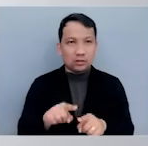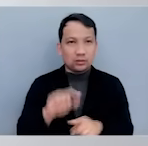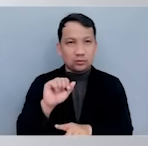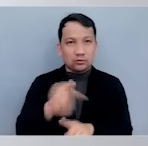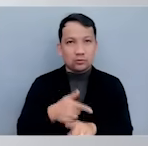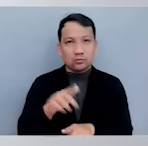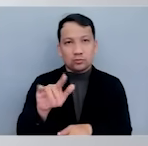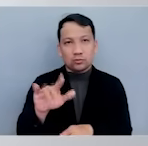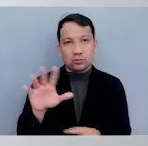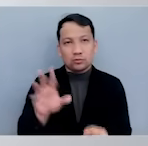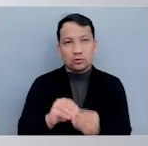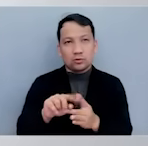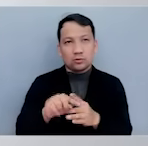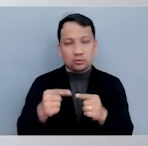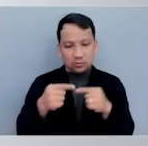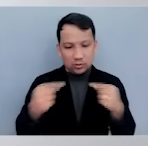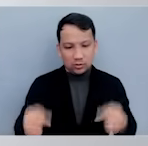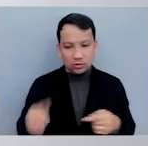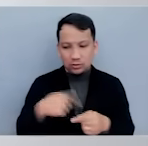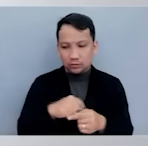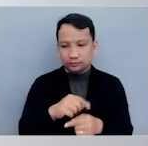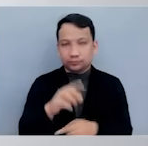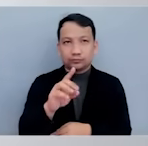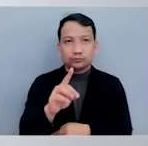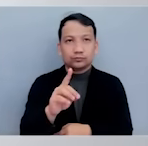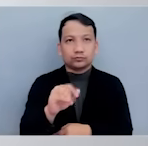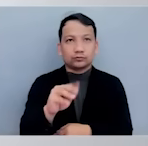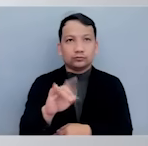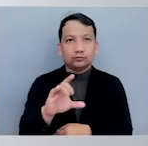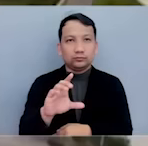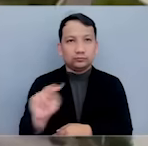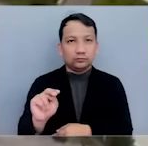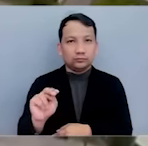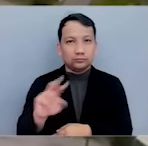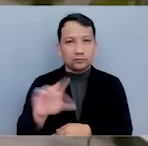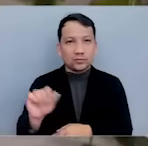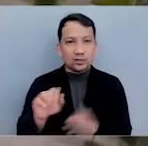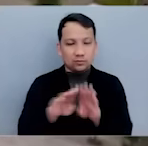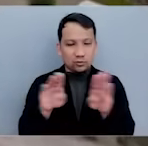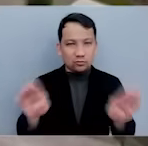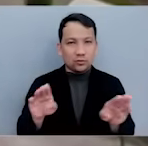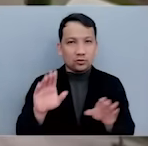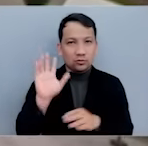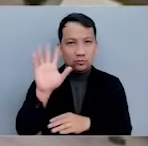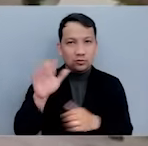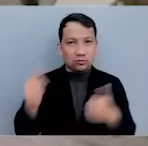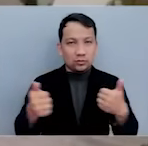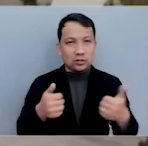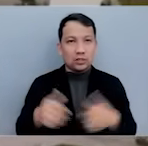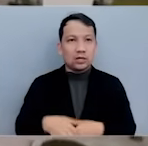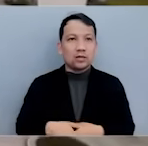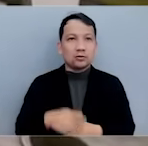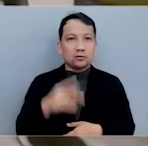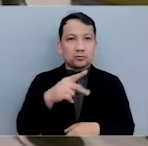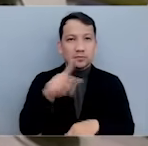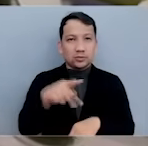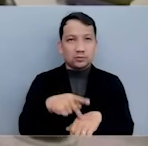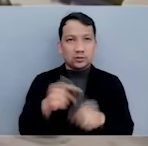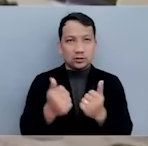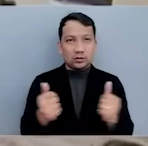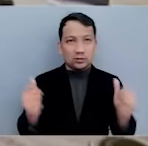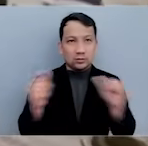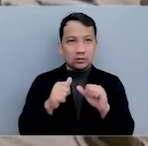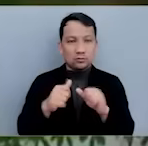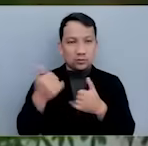na, makakatapat ng gilas ang Dominican Republic para buksan ang kanilang FIBA World Cup campaign. Sa Philippine Arena sa Bulacan,